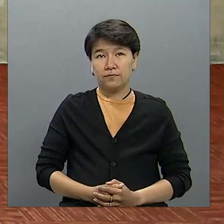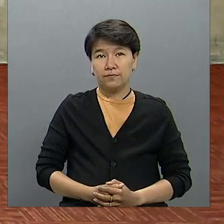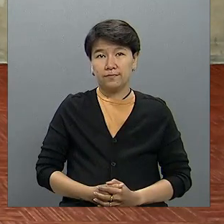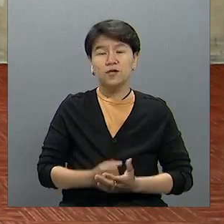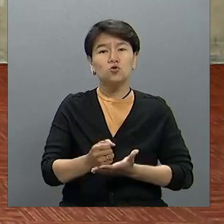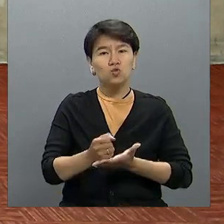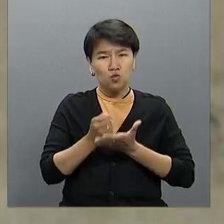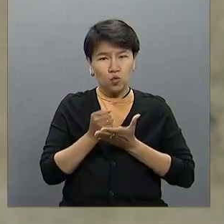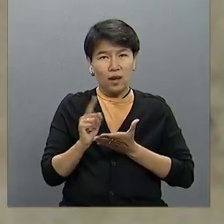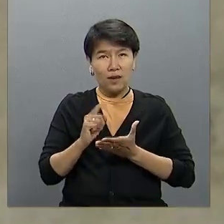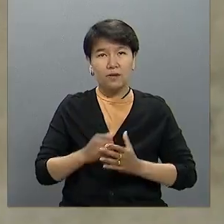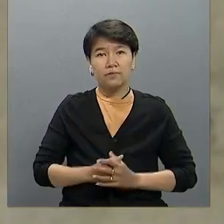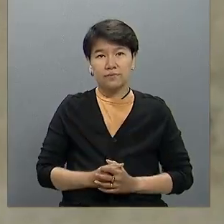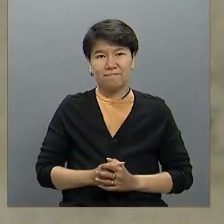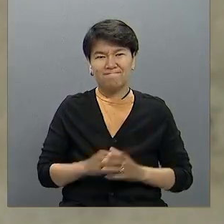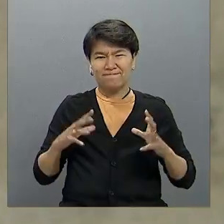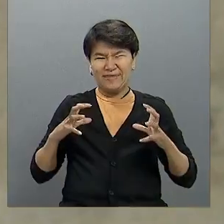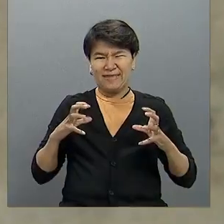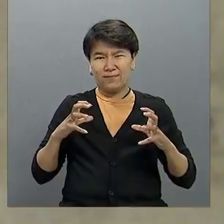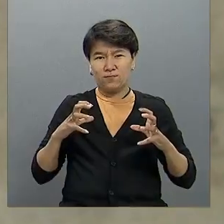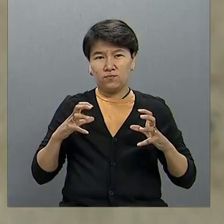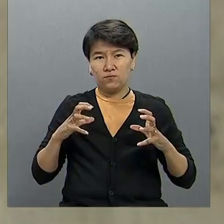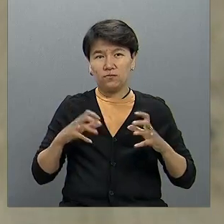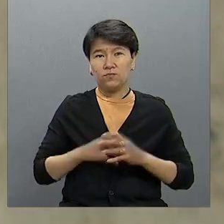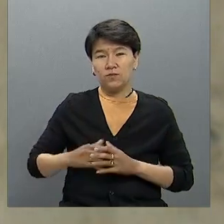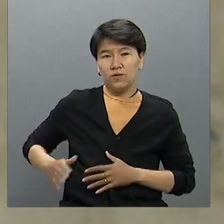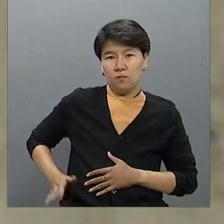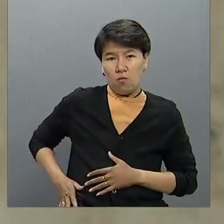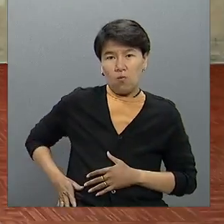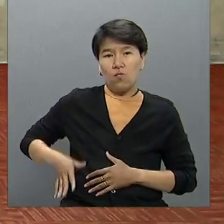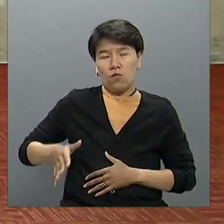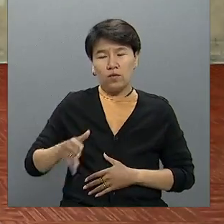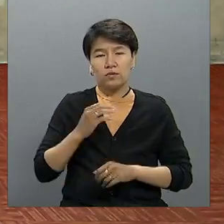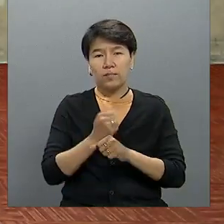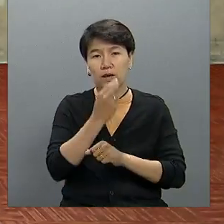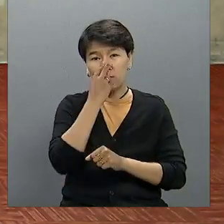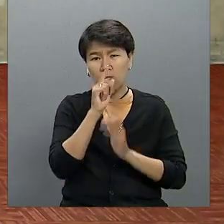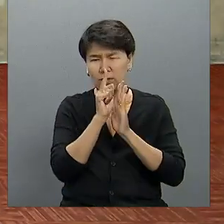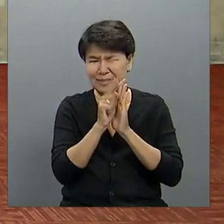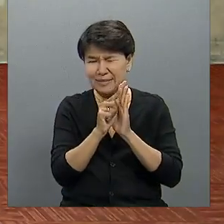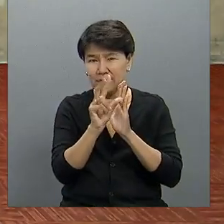จะเกรงในส่วนของต้นขาสะโพกแล้วก็ก้นมากขึ้นค่ะทำ30วินาทีเลยค่ะ